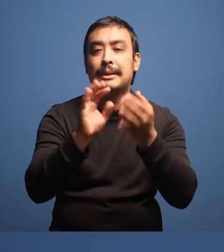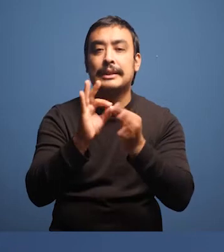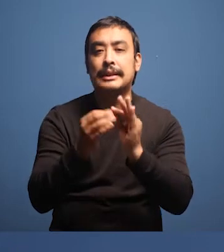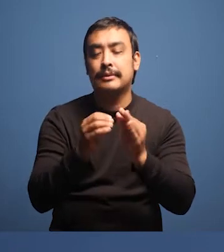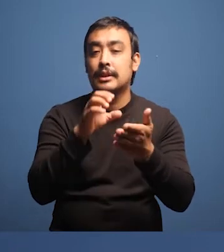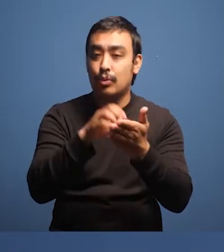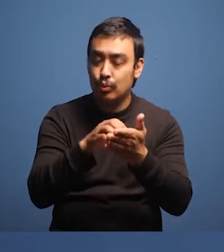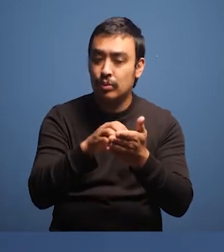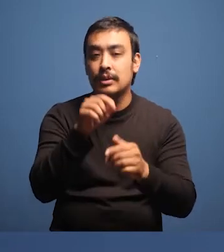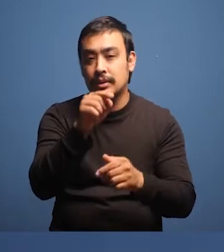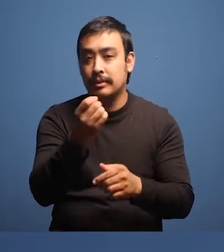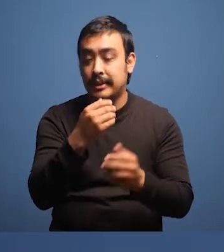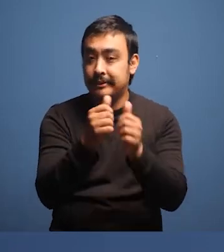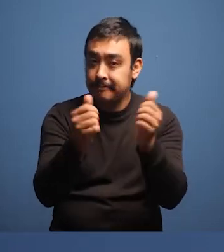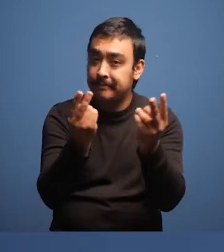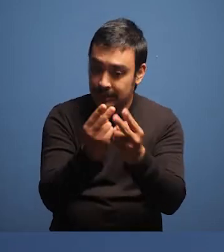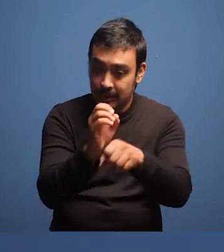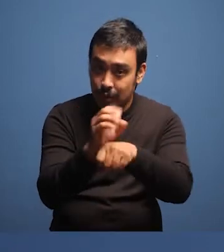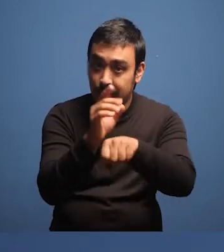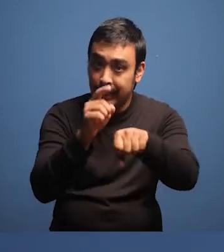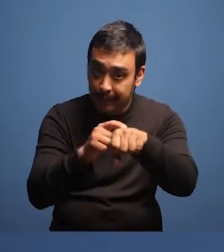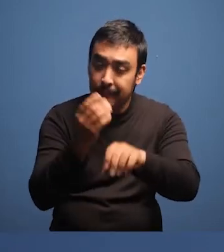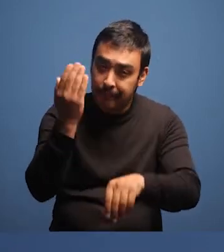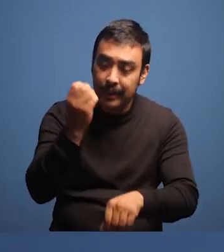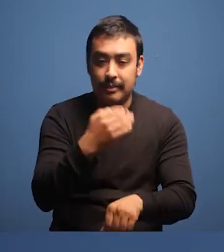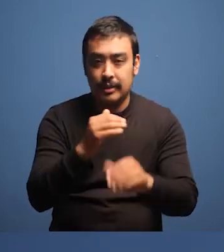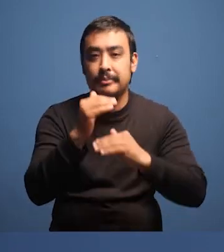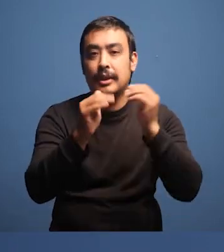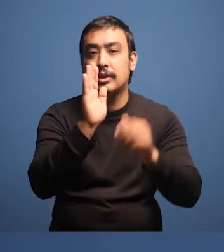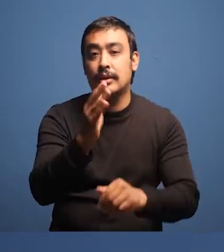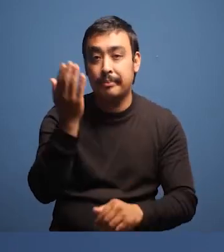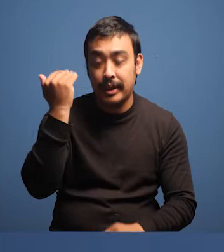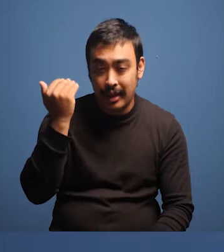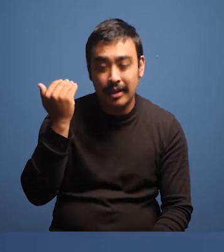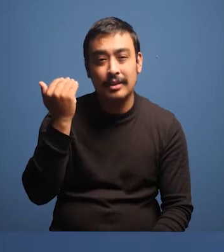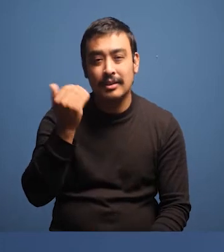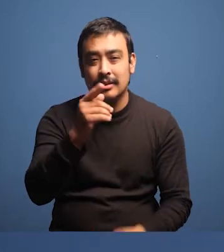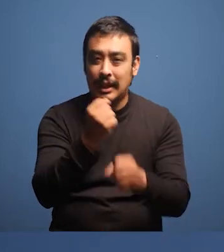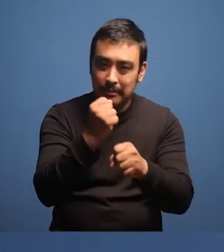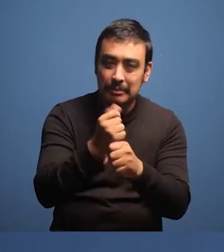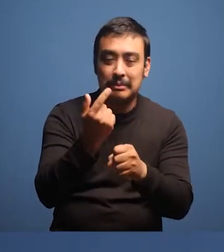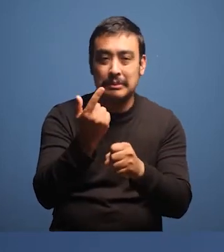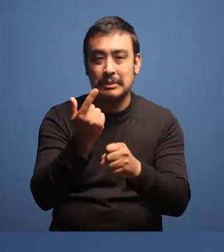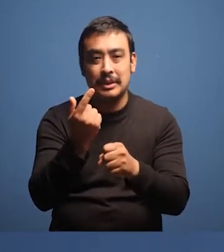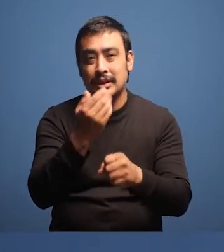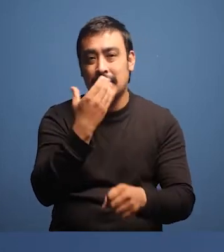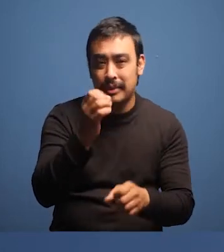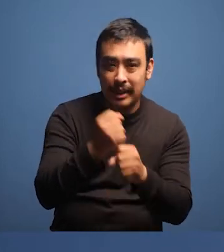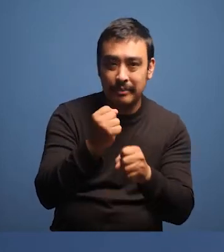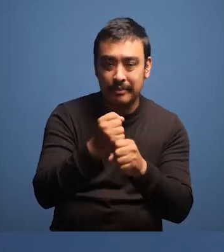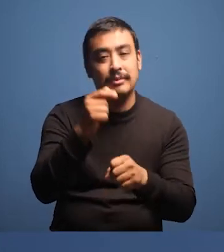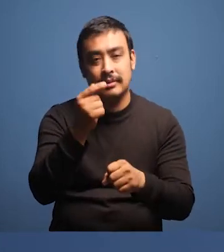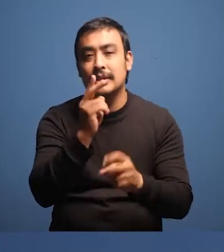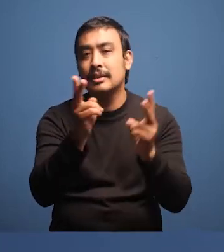सो त्यो त हजुरले भन्नुभएको जस्तो कोभिडको टाइममा चाहिँ पहिलाको भन्दा त इन्क्रिज नै भएको छ। पहिला भनेको ड्युटी हुन्थ्यो, त्यसपछि फेरि कलेजको काम हुन्थ्यो, असाइनमेन्टहरू